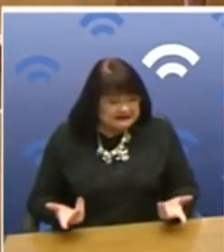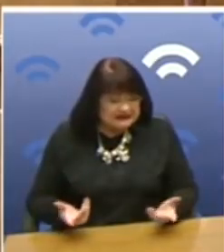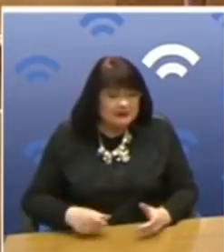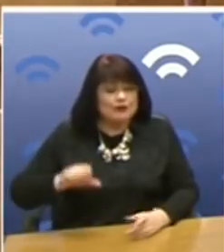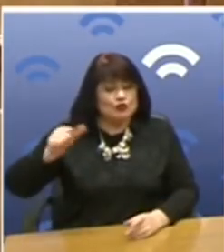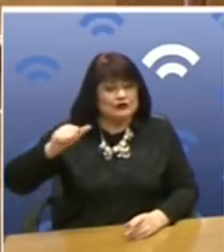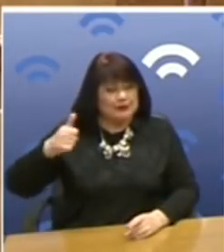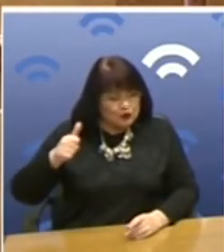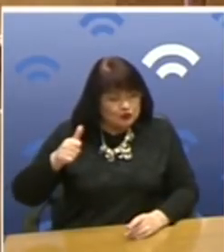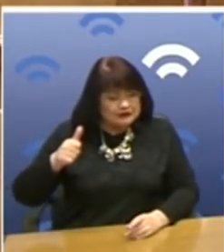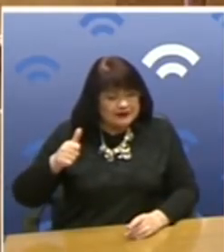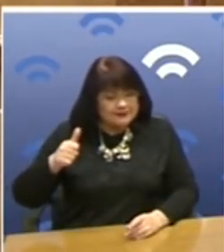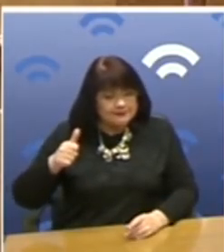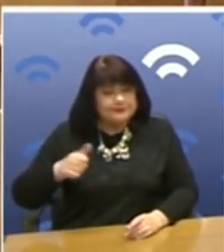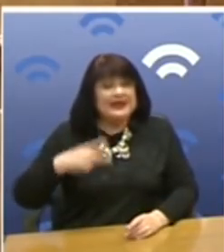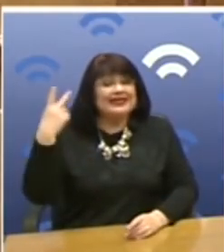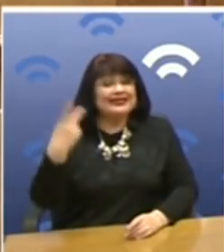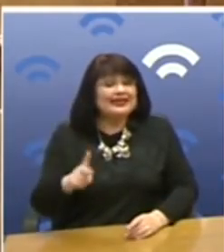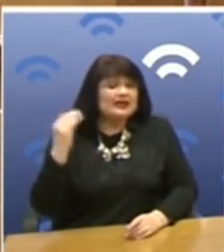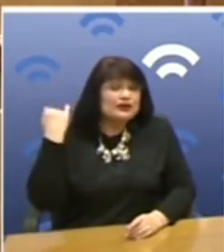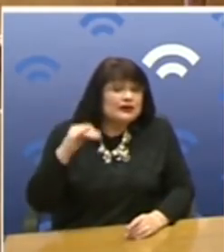όλα με τις δικές του θυσίες.